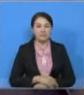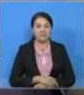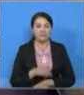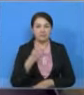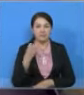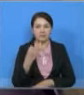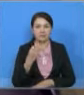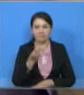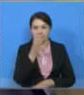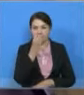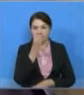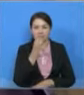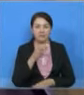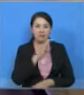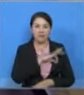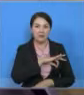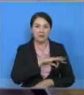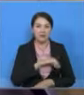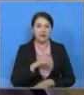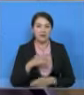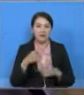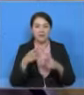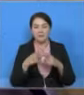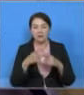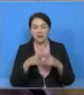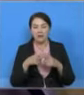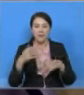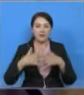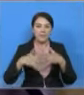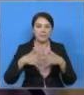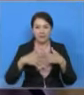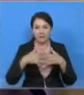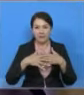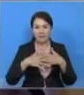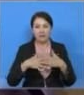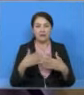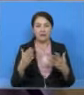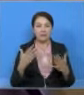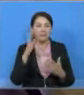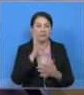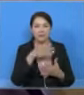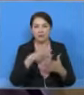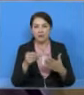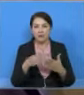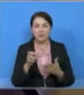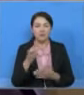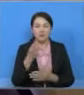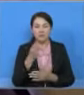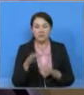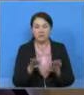И кушаю полезную морковку, капусту. Там, когда мама покупает брокколи, я его